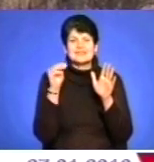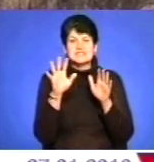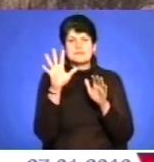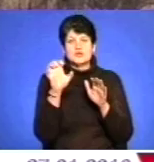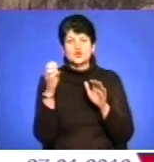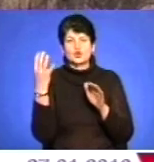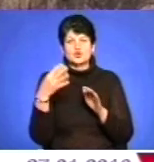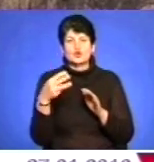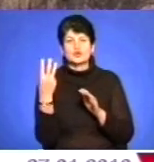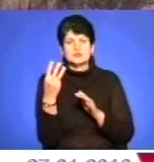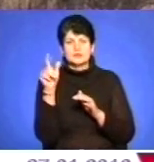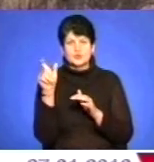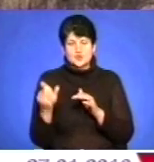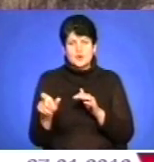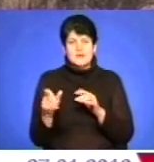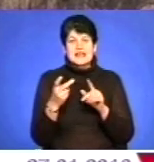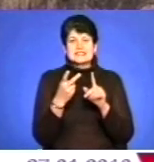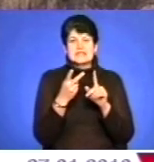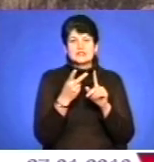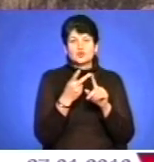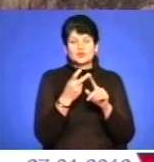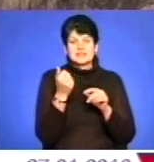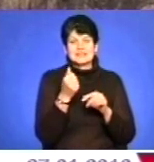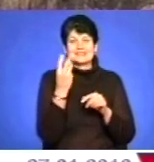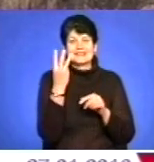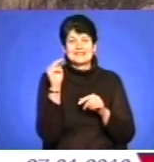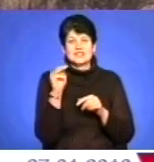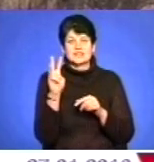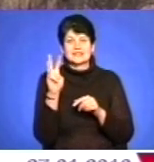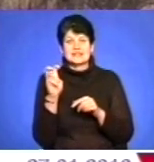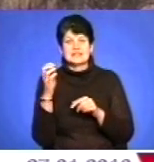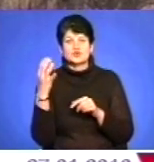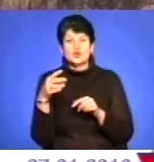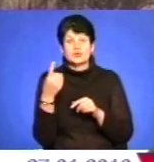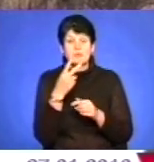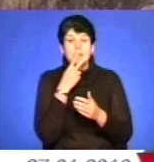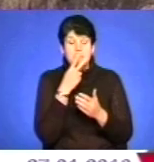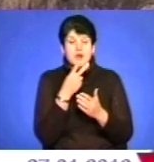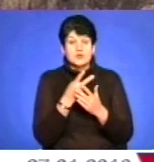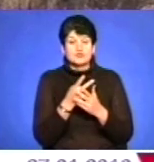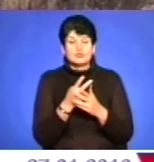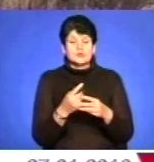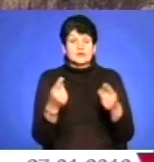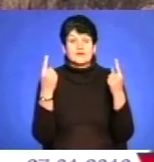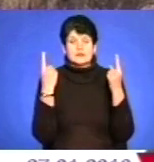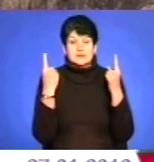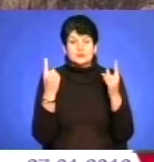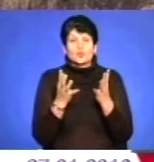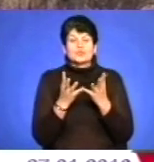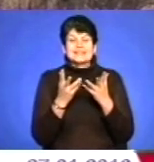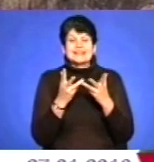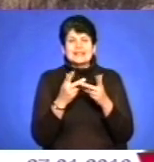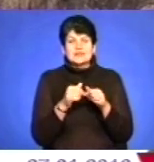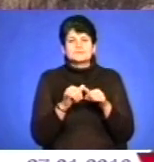9543 особи, а відповідно за другий це 3341. Тобто ми бачимо разючу кількість,